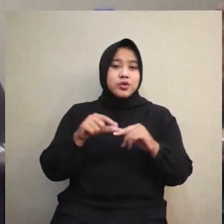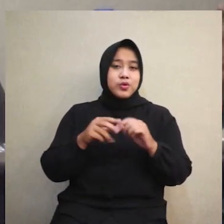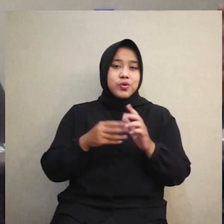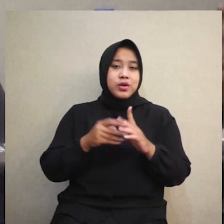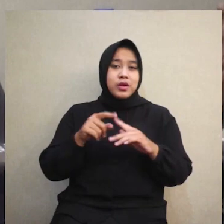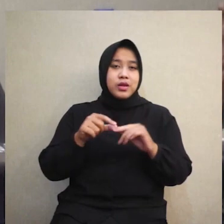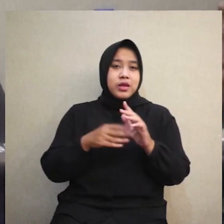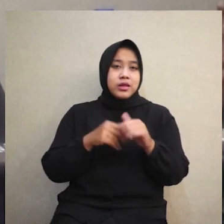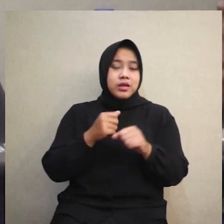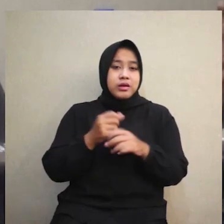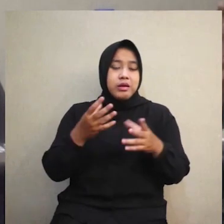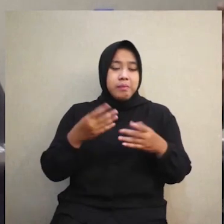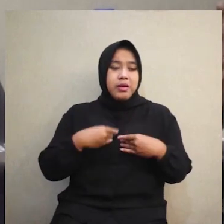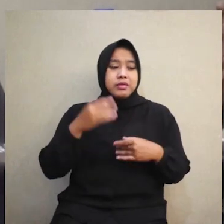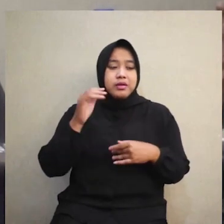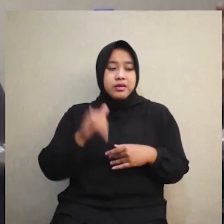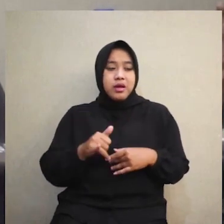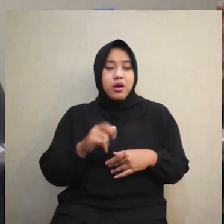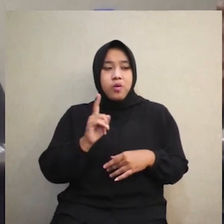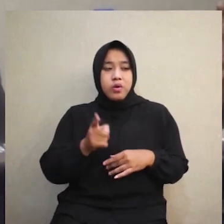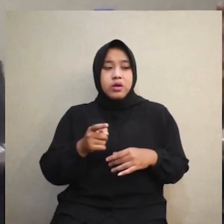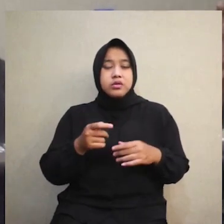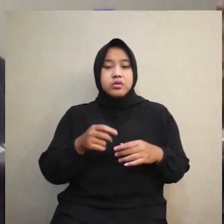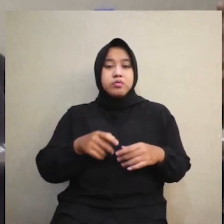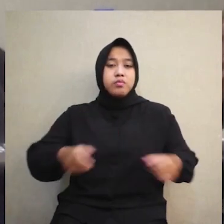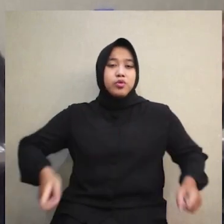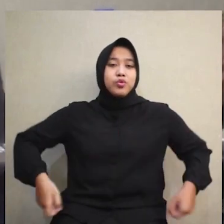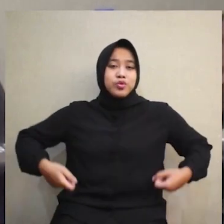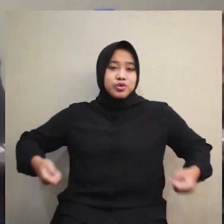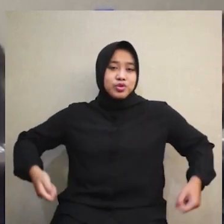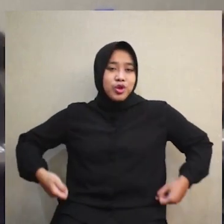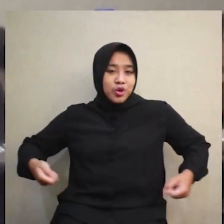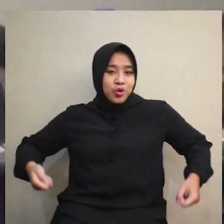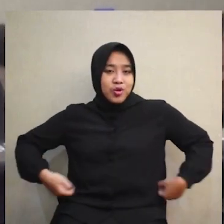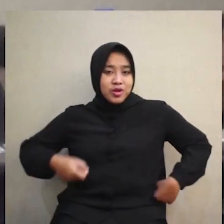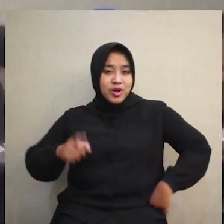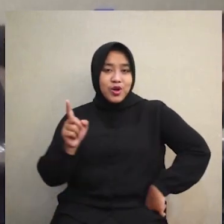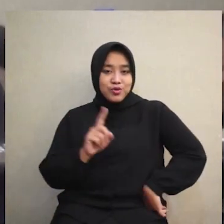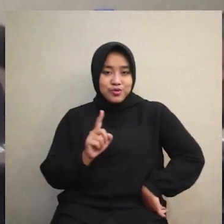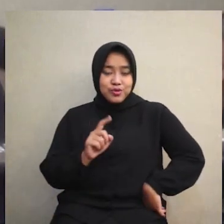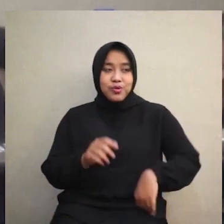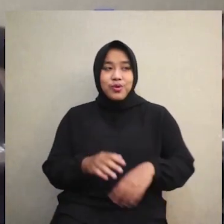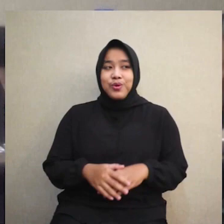diperoleh ya walaupun harus berkursi roda dulu kalau mau